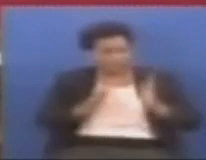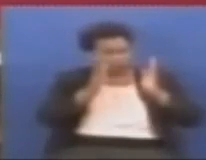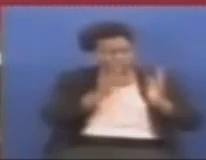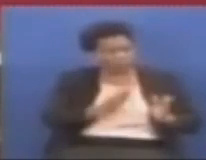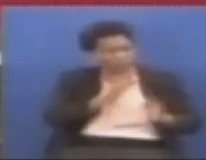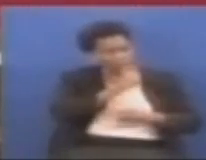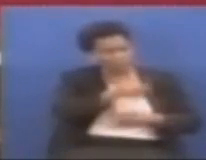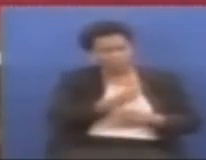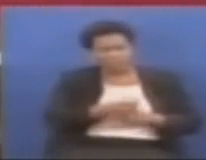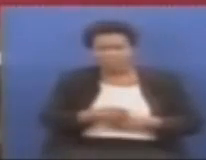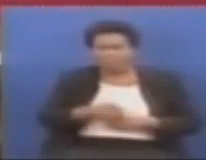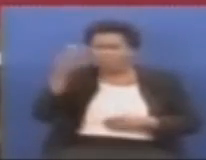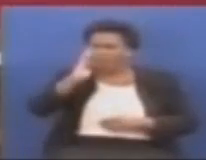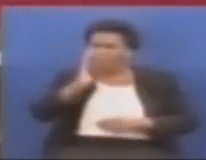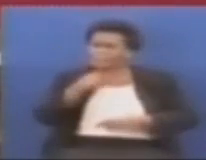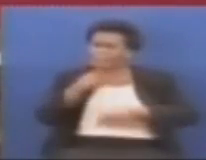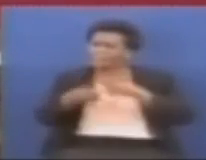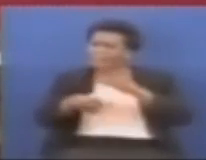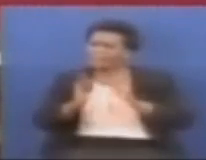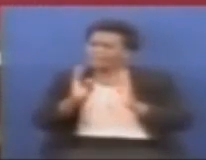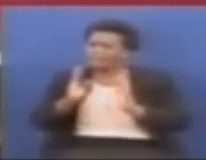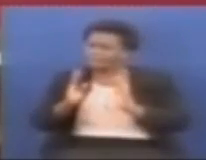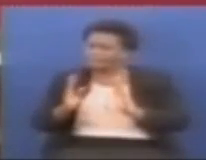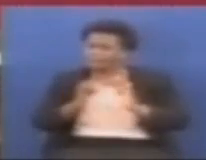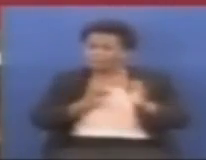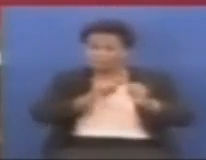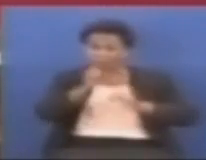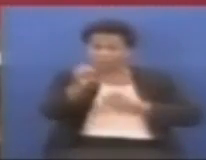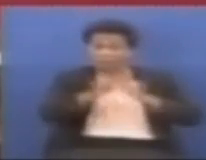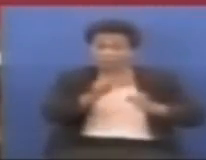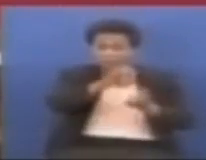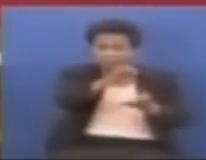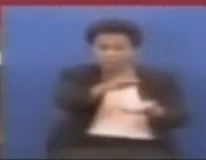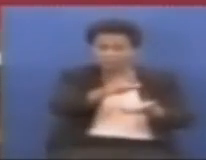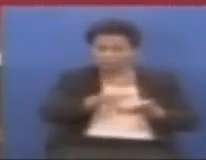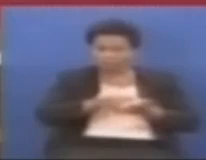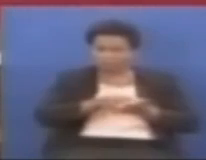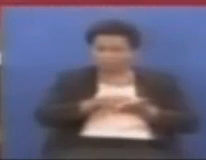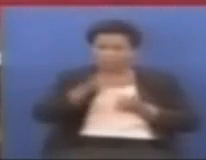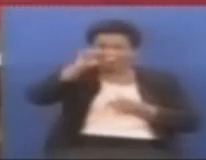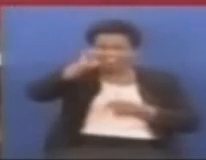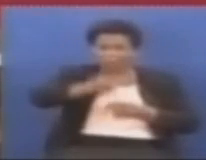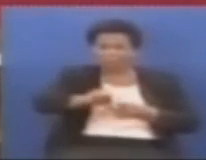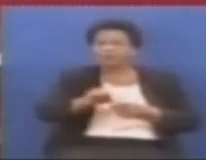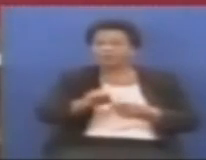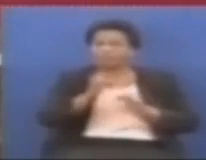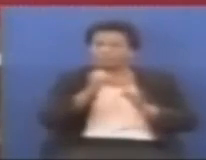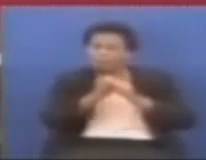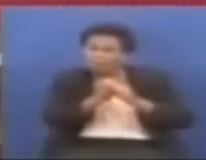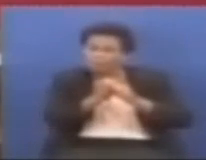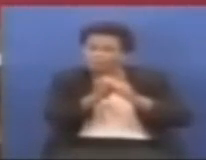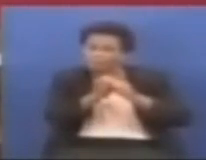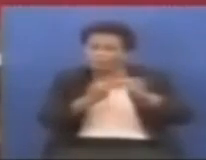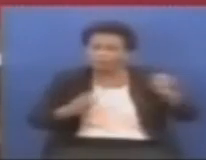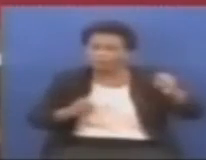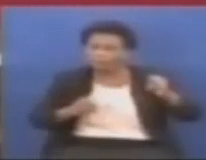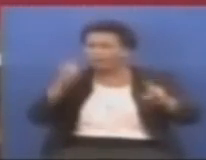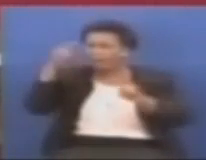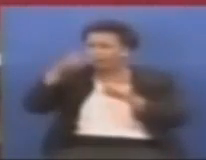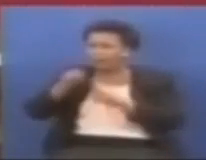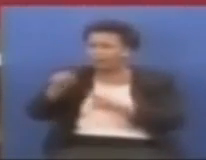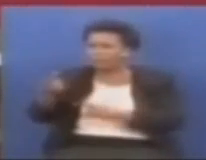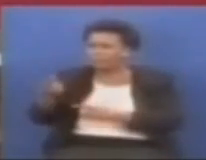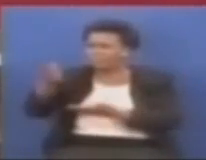Bungala lenye vipengele A na B kama ifuatavyo. Mheshimiwa Spika, katika kukabiliana na uvuvi